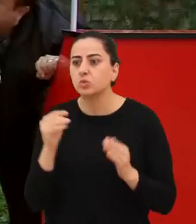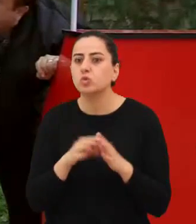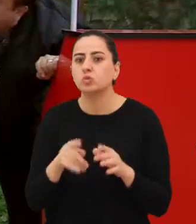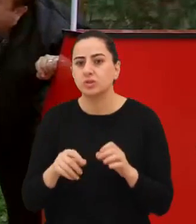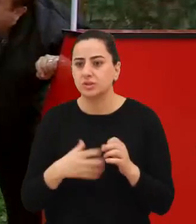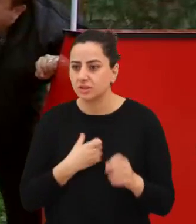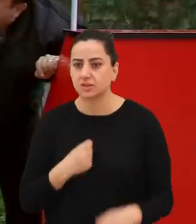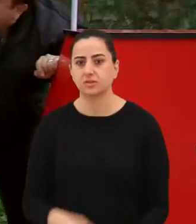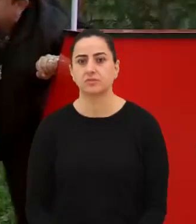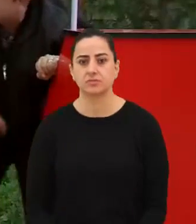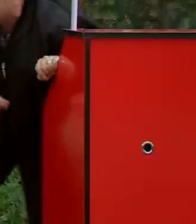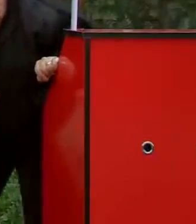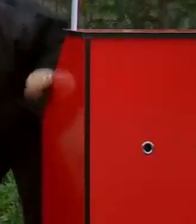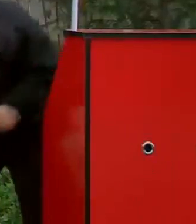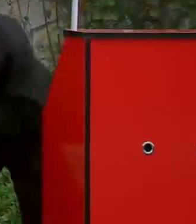Sıkıntı sen.